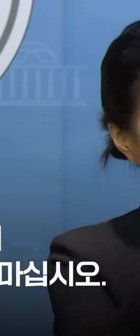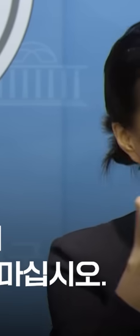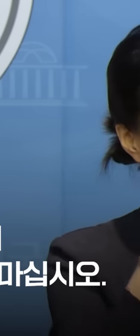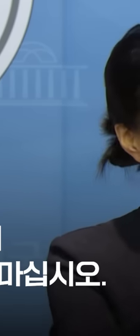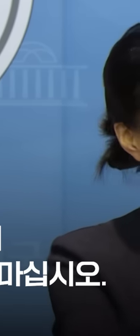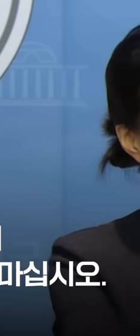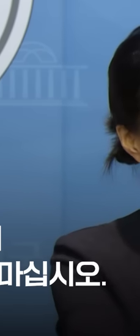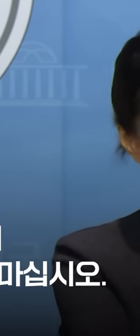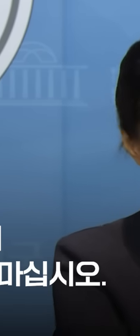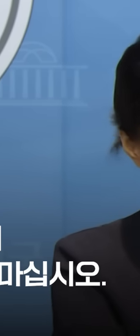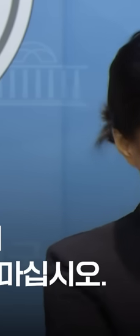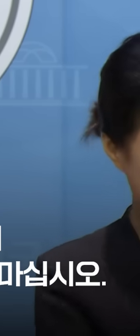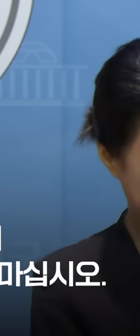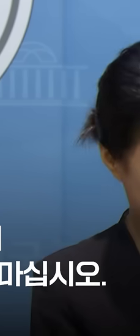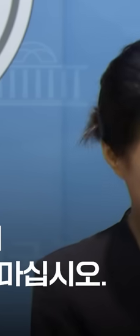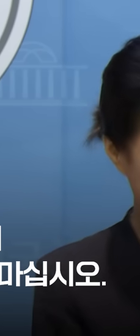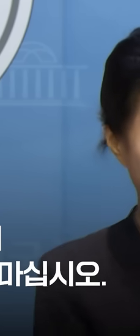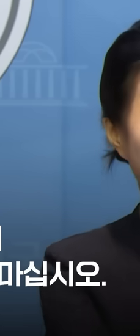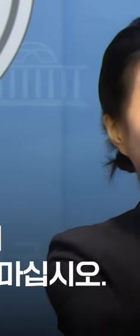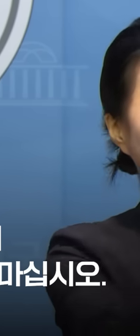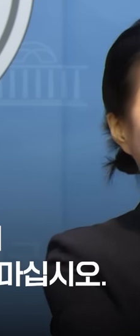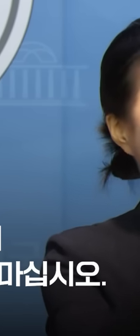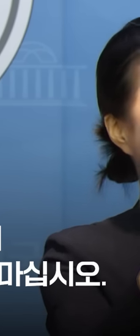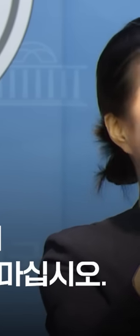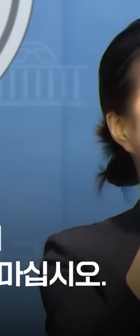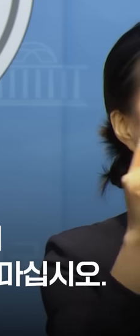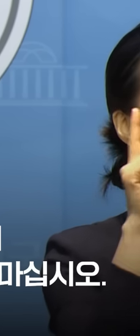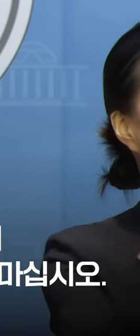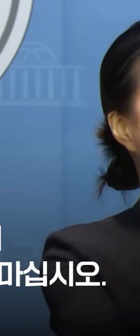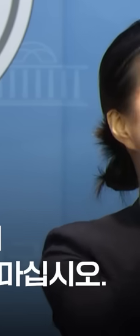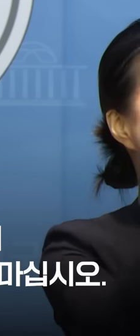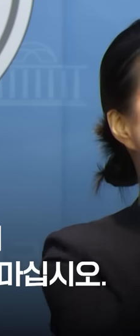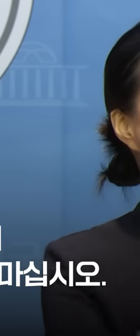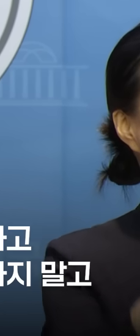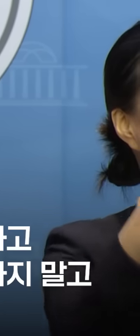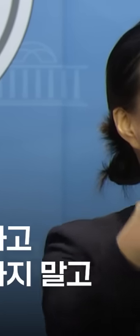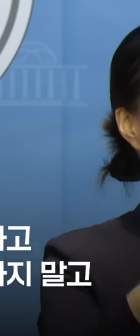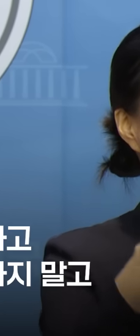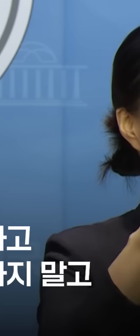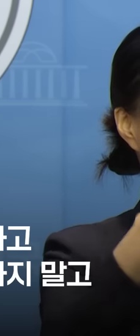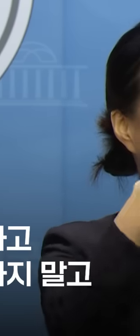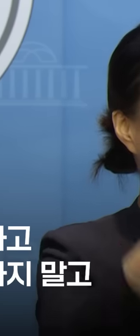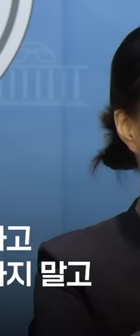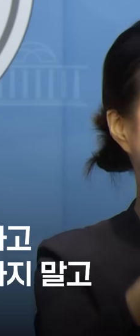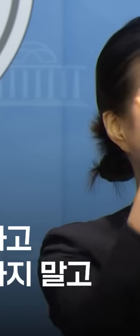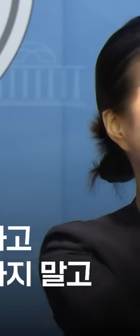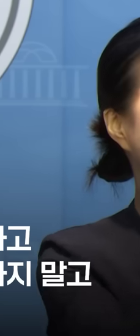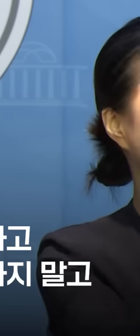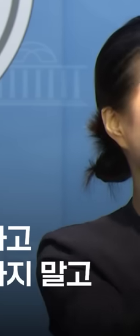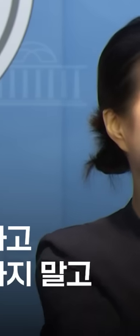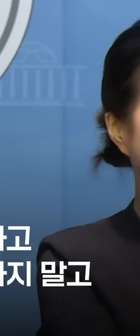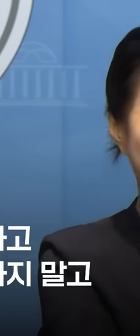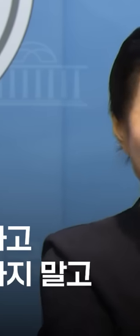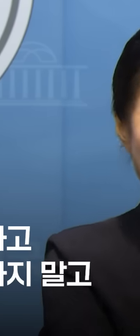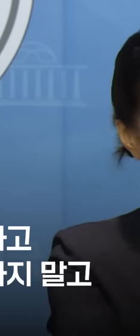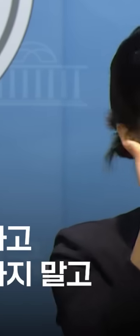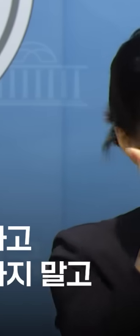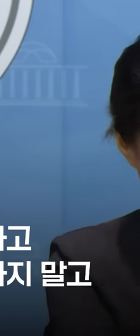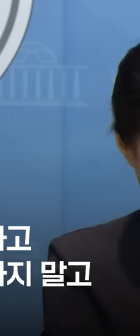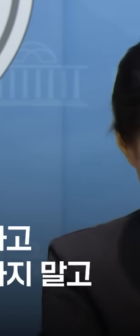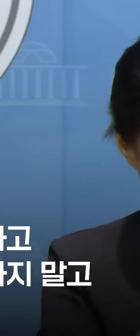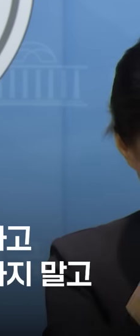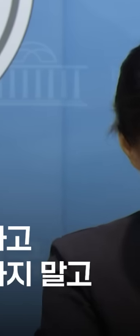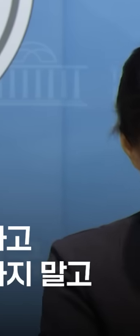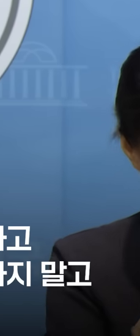말라고 강변하기 전에 의심받을 짓을 하지 마십시오 국민께서 변명 같지도 않은 변명에